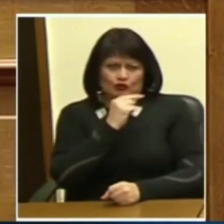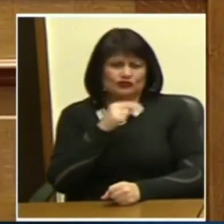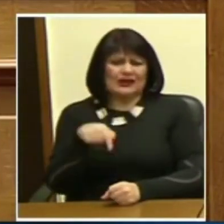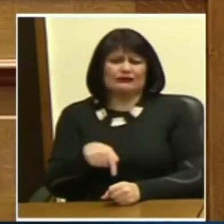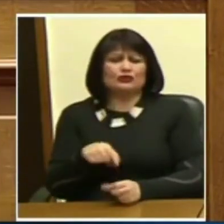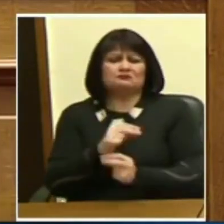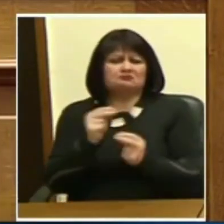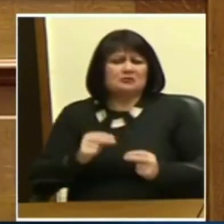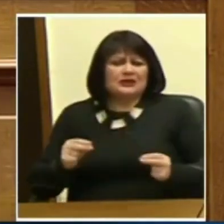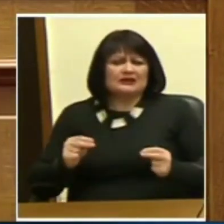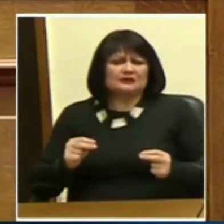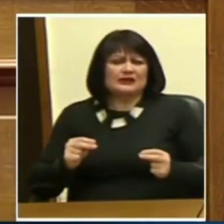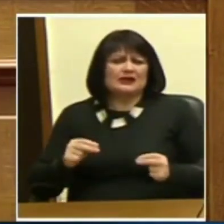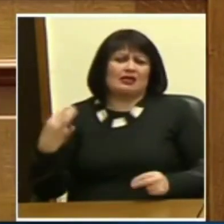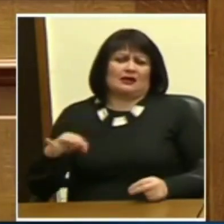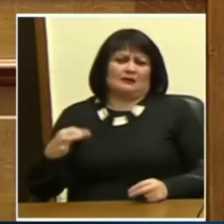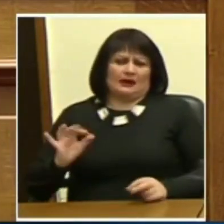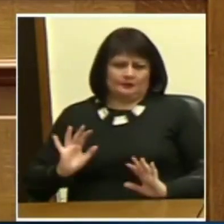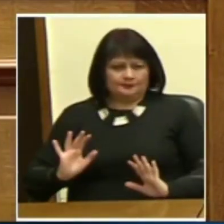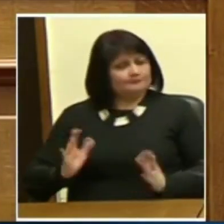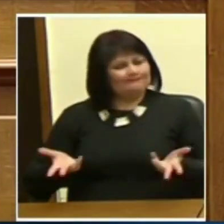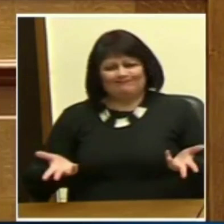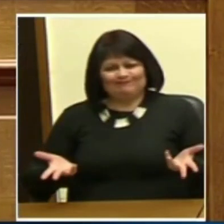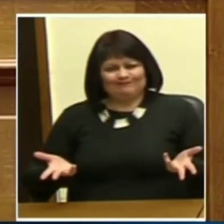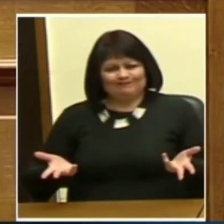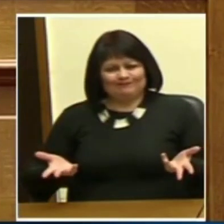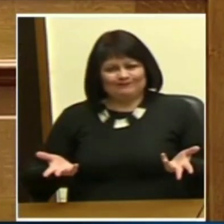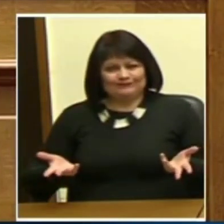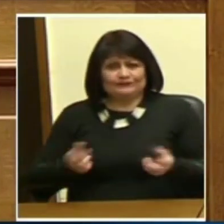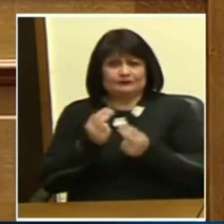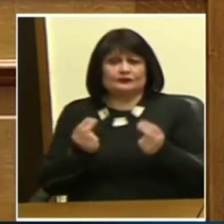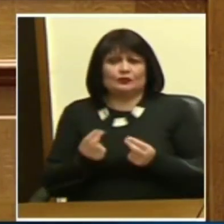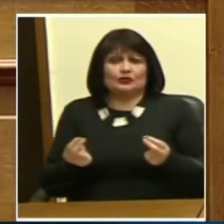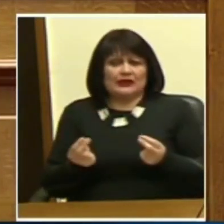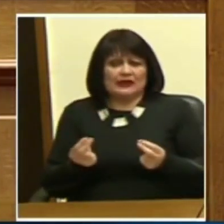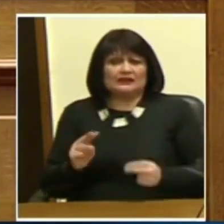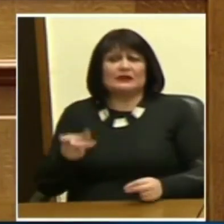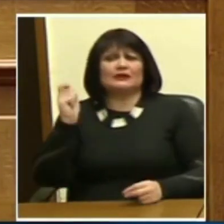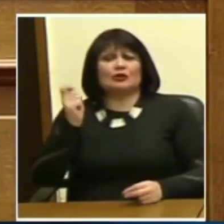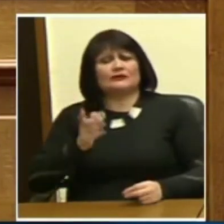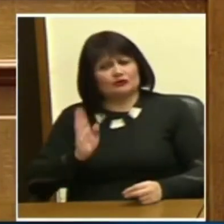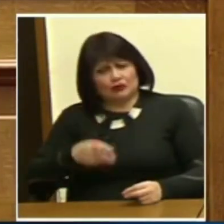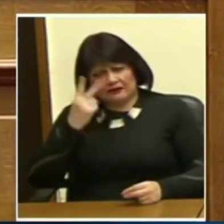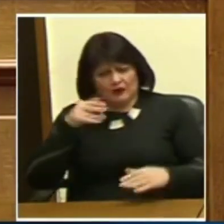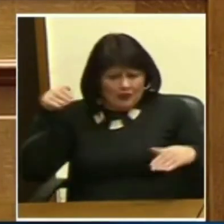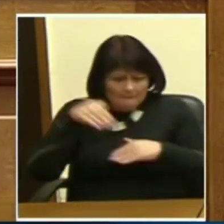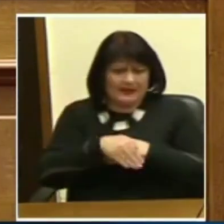έτσι μια δυναμία να ρίξει τελικά η αντιπολίτευση την